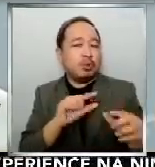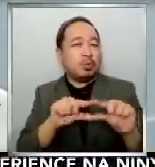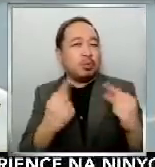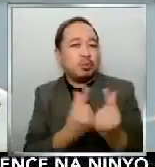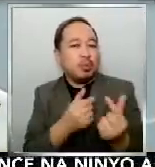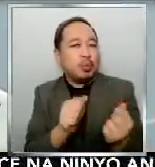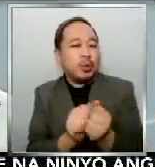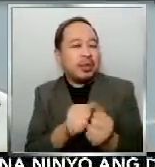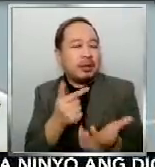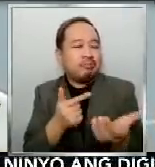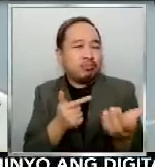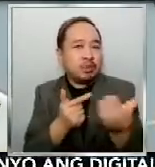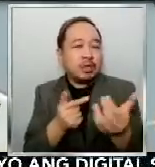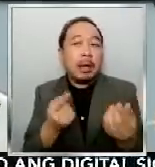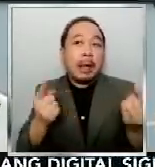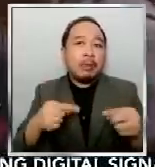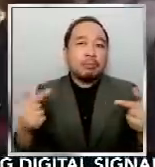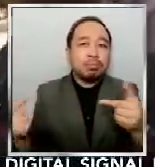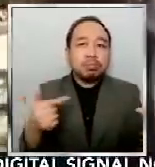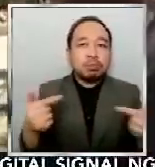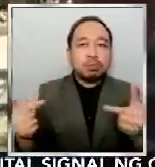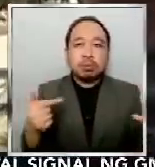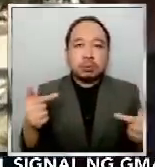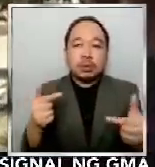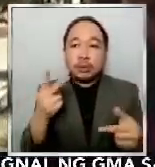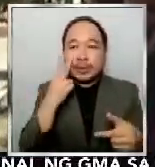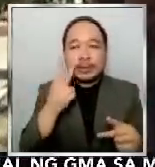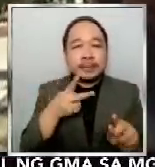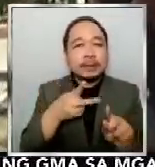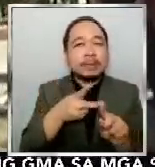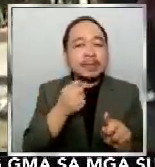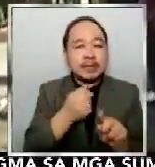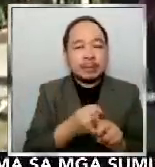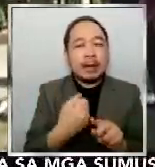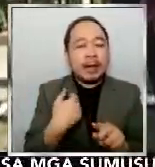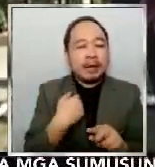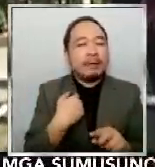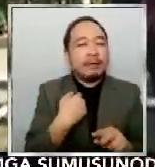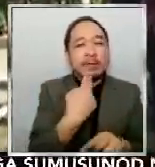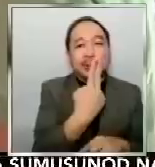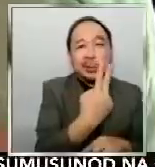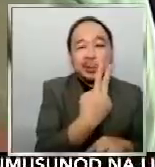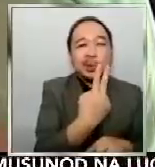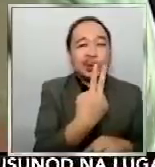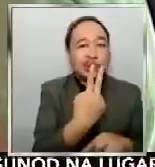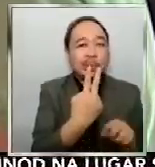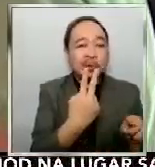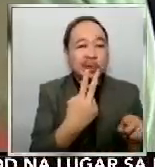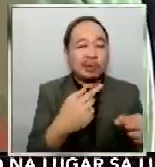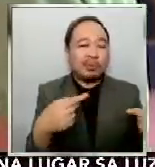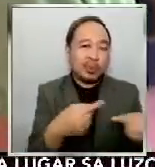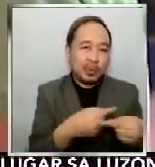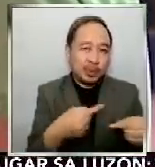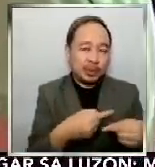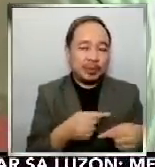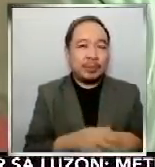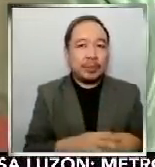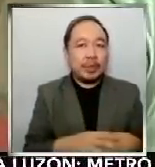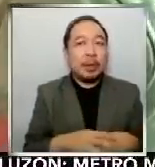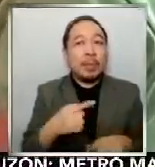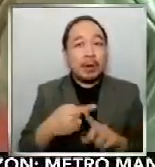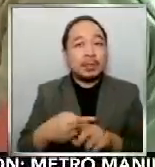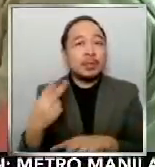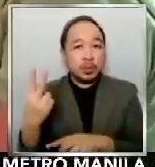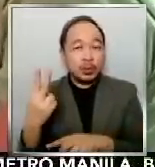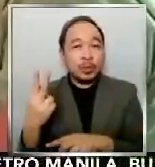vice mayor na si Larry Seria ang mga biktima. Dalawa pa ang sugatan sa kanilang panig. May dalawa rin mula sa kampo naman ang tumatakbong mayor